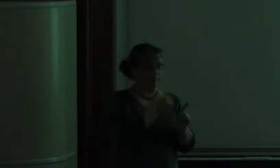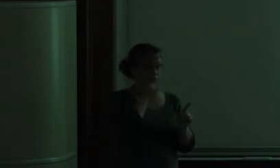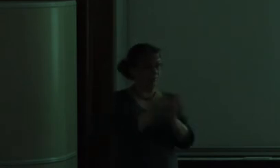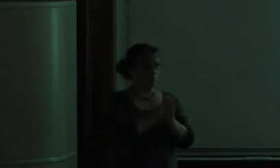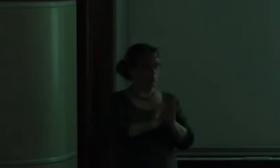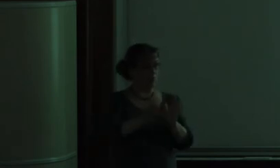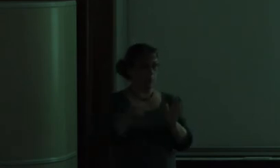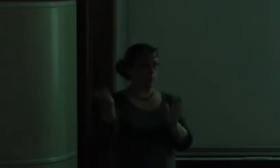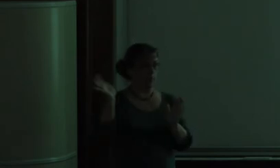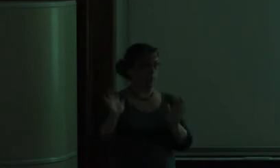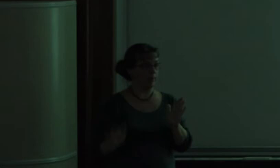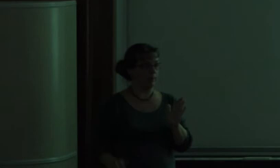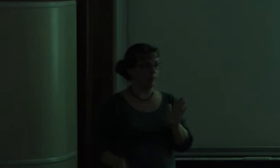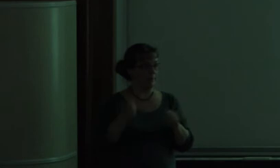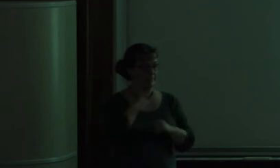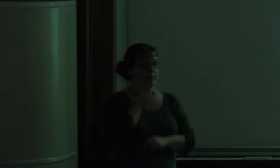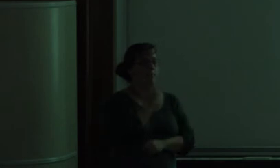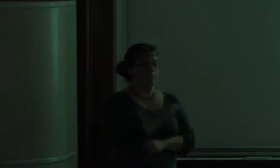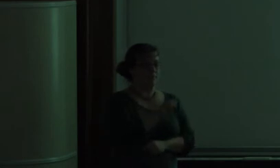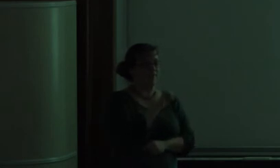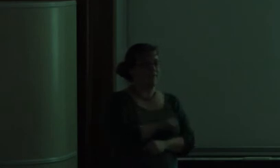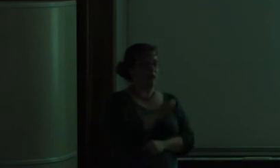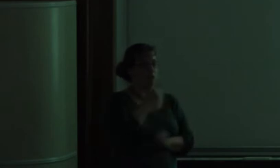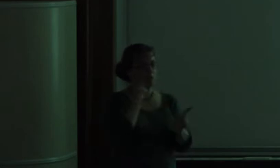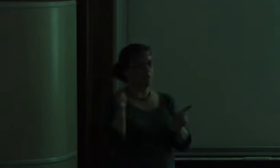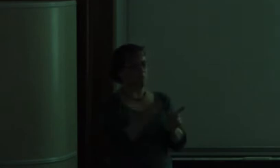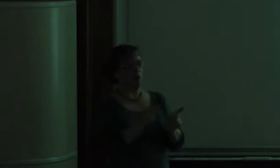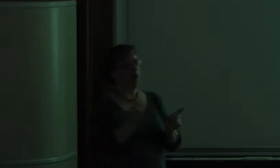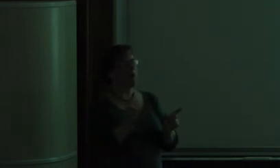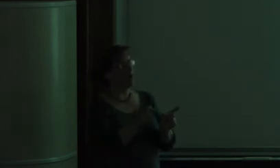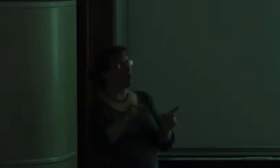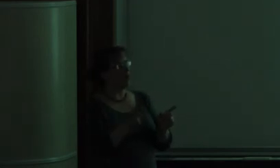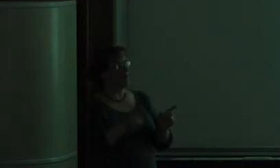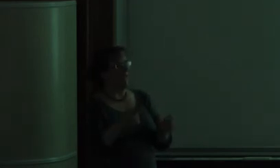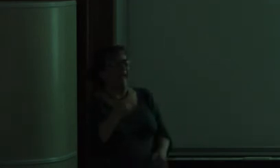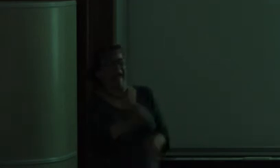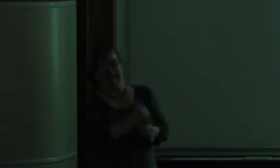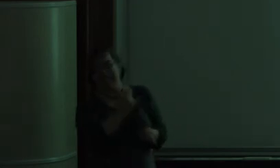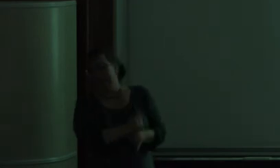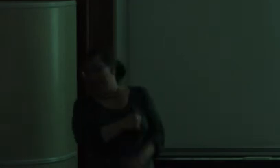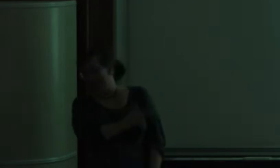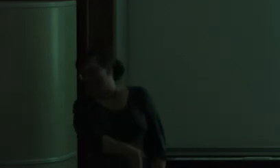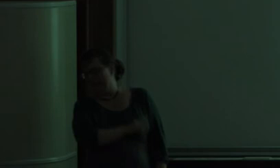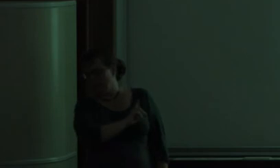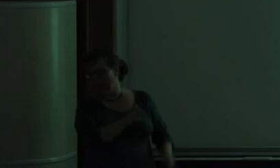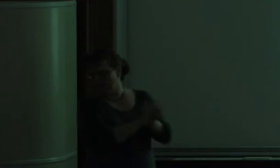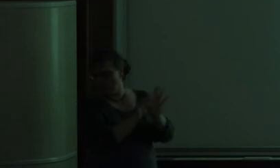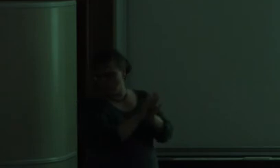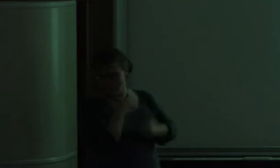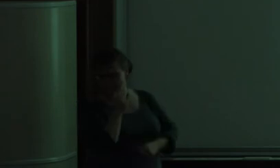fonction. En fait, quand vous écrivez yield, Python voit le mot-clé yield et dit « Ok, ça c'est pas une fonction, en fait c'est un générateur. » Et quand vous